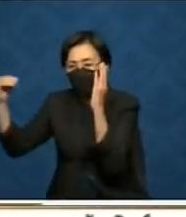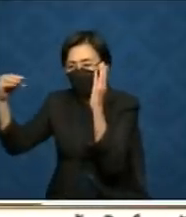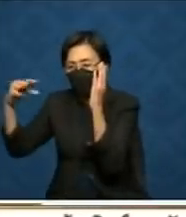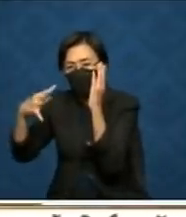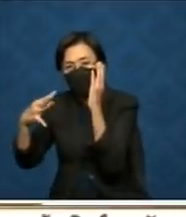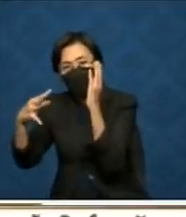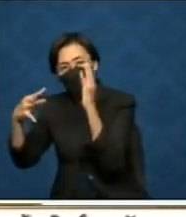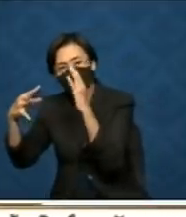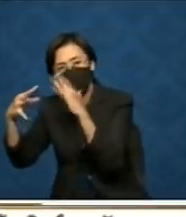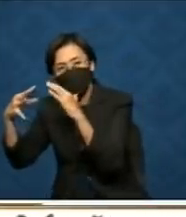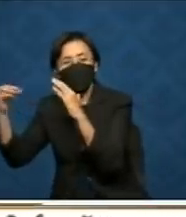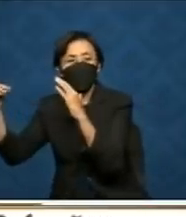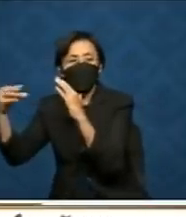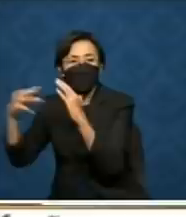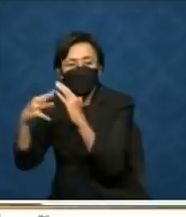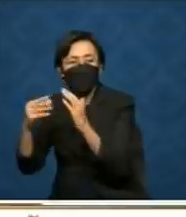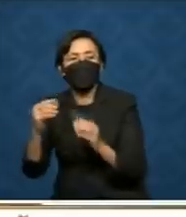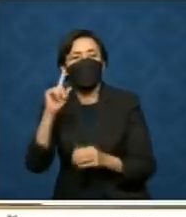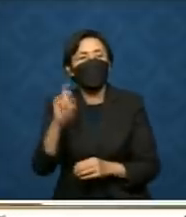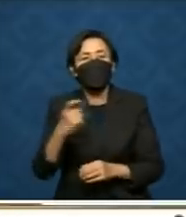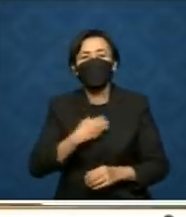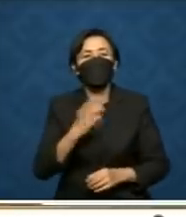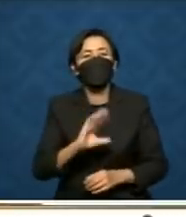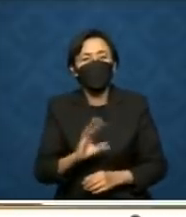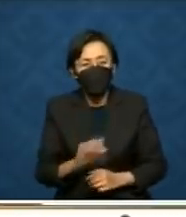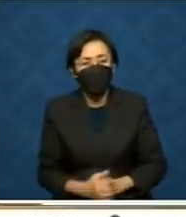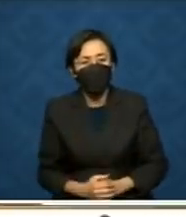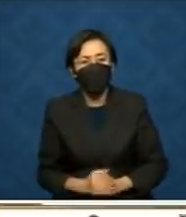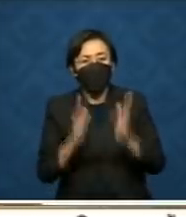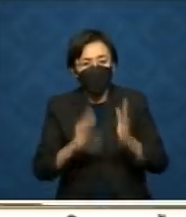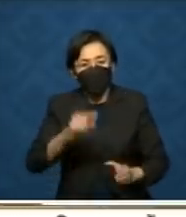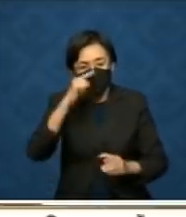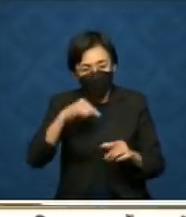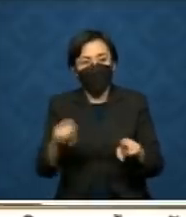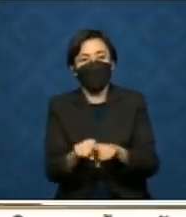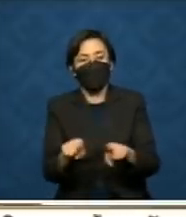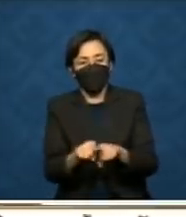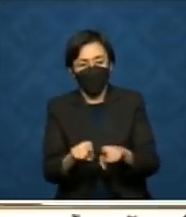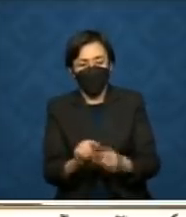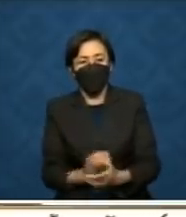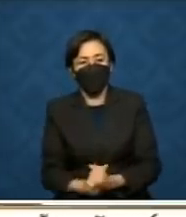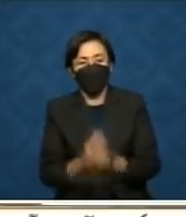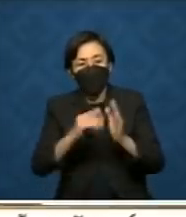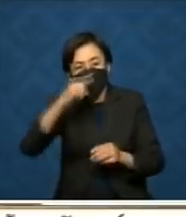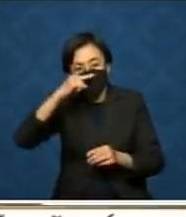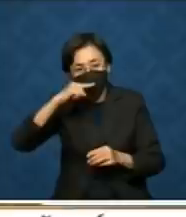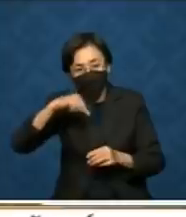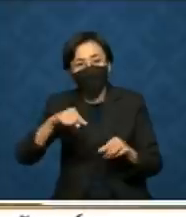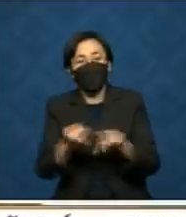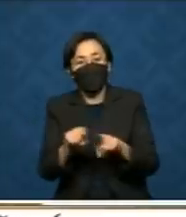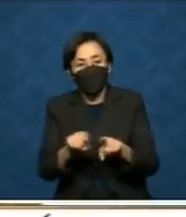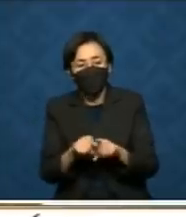ออกมารับแสงเลยมันหนีตายก็คนไทยเหมือนกันครับพอนะนี่ทุกคนกลัว